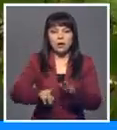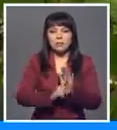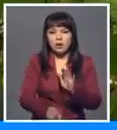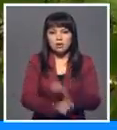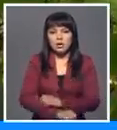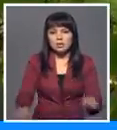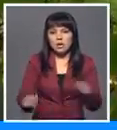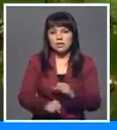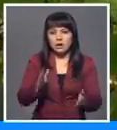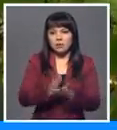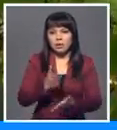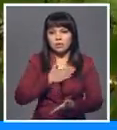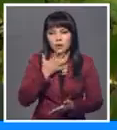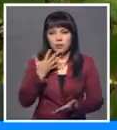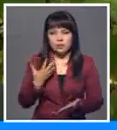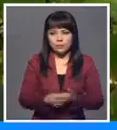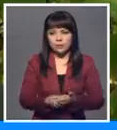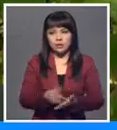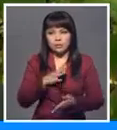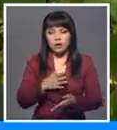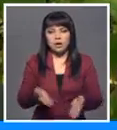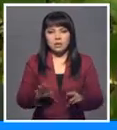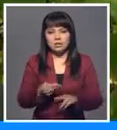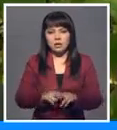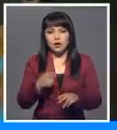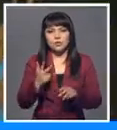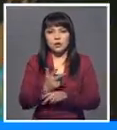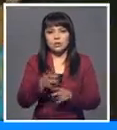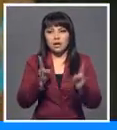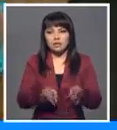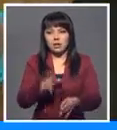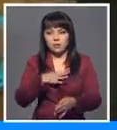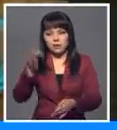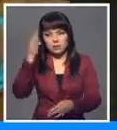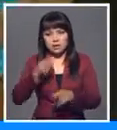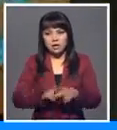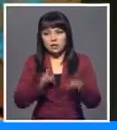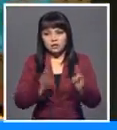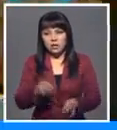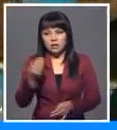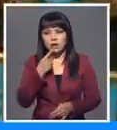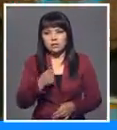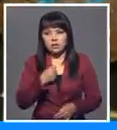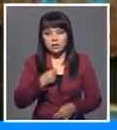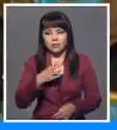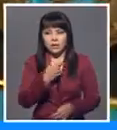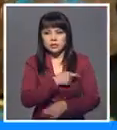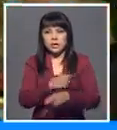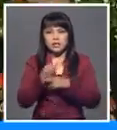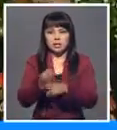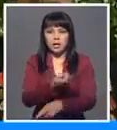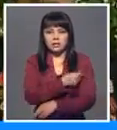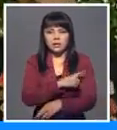басын шығарып кетеді. Мен өзім Аскөкуден үш рет жаралдым. Жараланған сарбаз бір ай әскери госпитальде